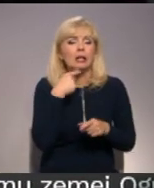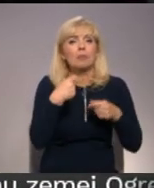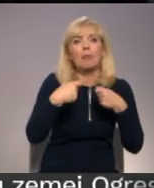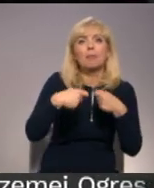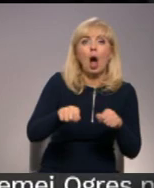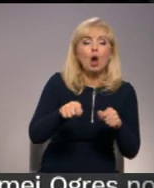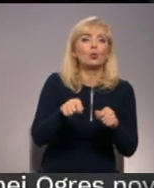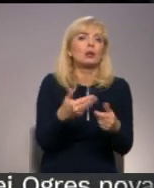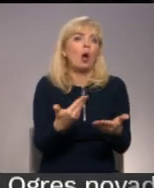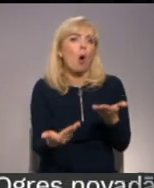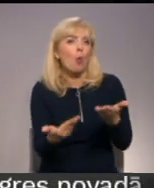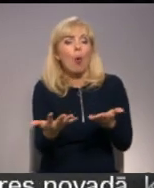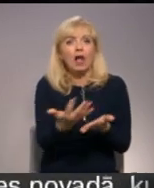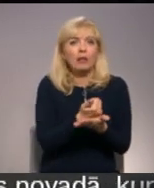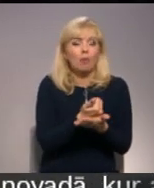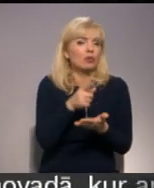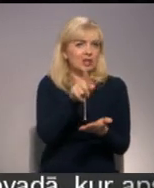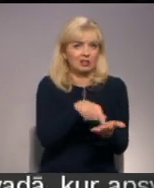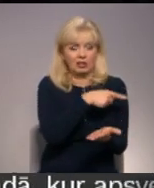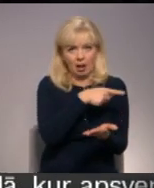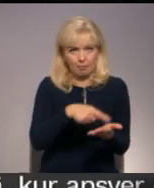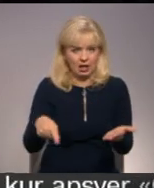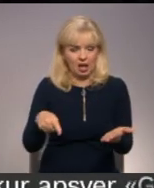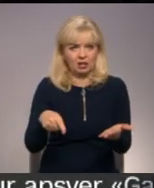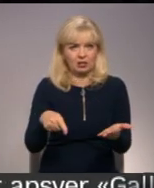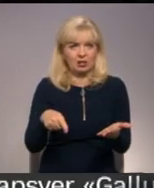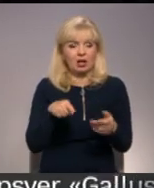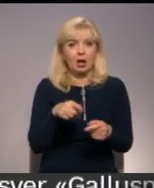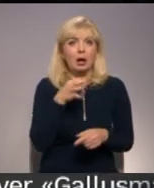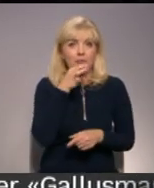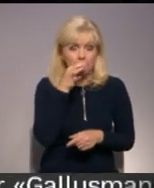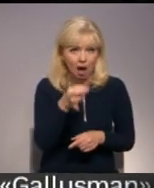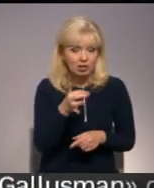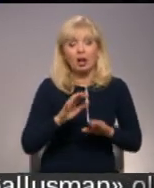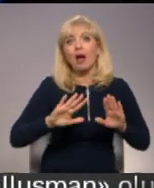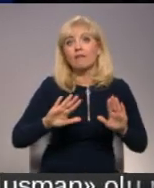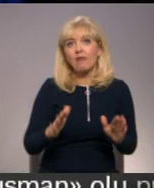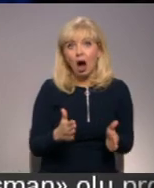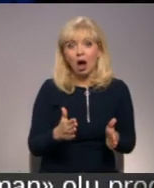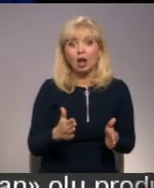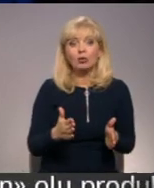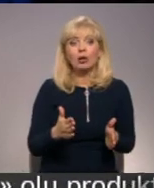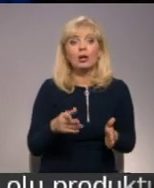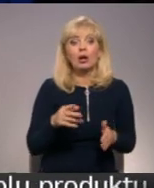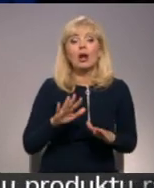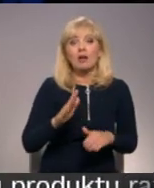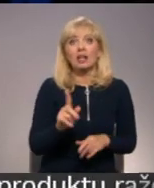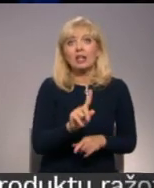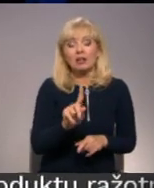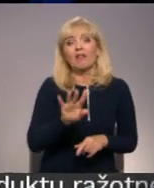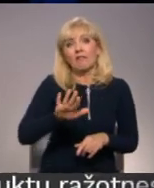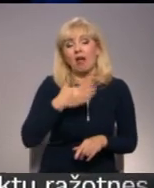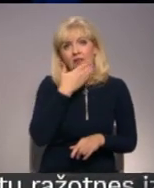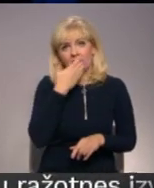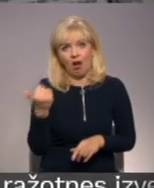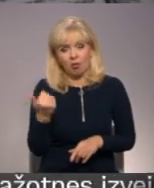kur dabūt. Tas ir nepareizi. Tas ir nepareizi, ka tu pasaki vainu vai nē. Nu, tev nav.